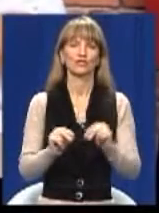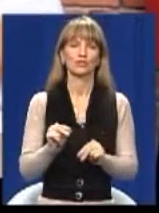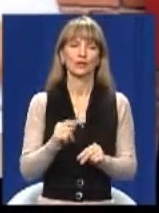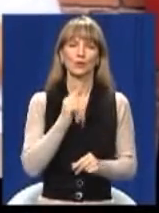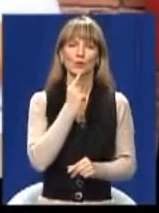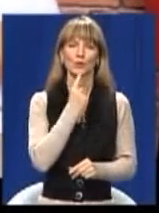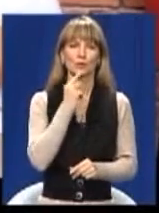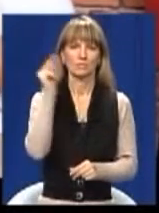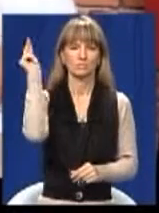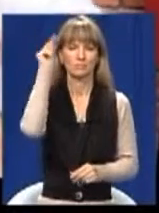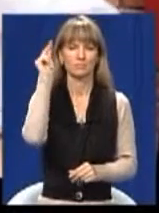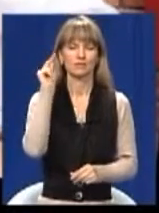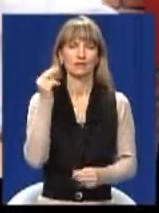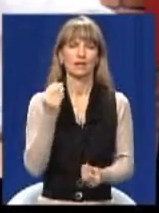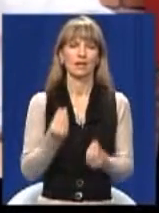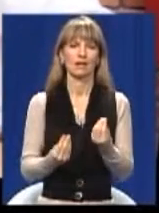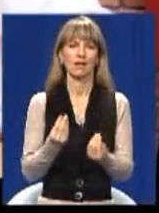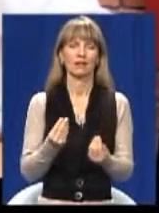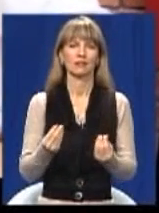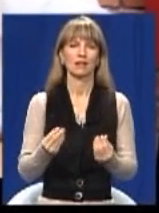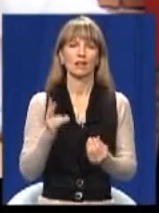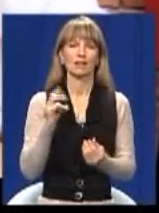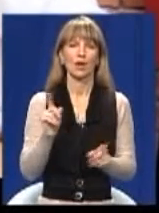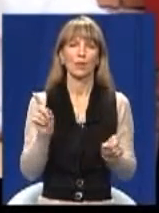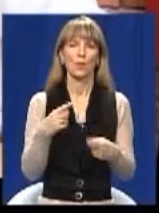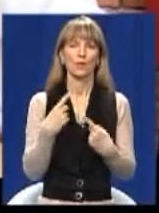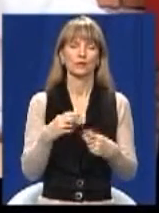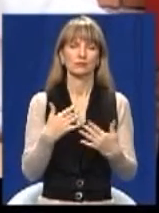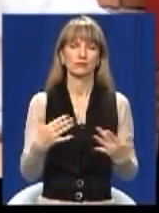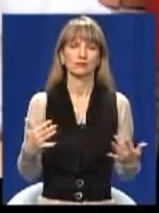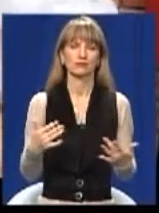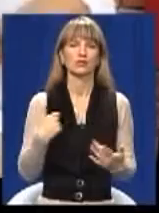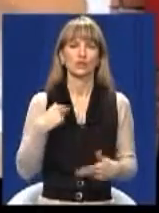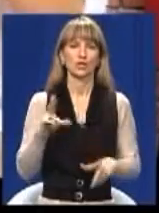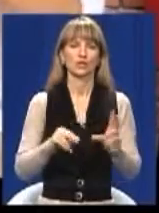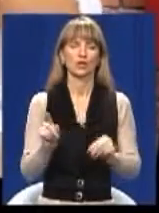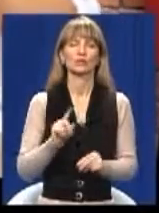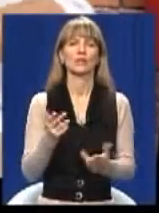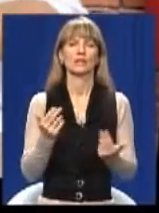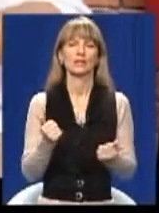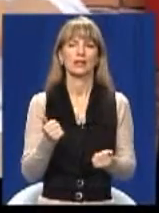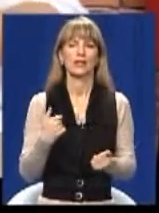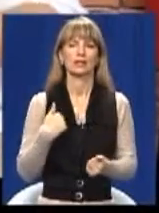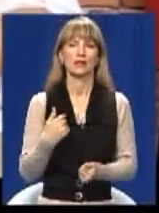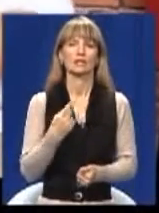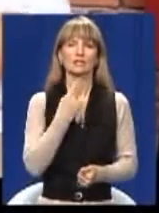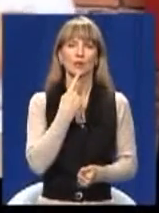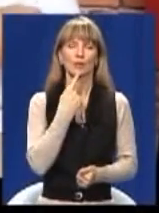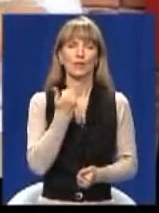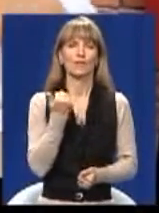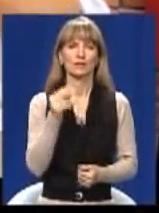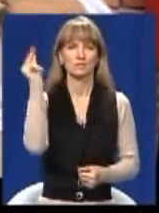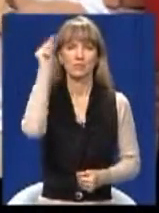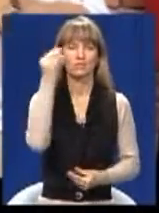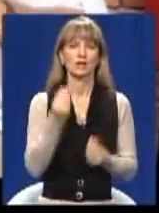важко навчитися грати на музичному інструменті? Я вважаю, що так. Важко. А я вас спробую зараз